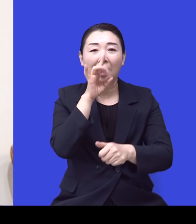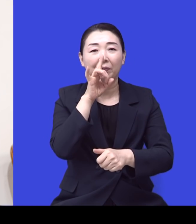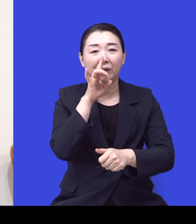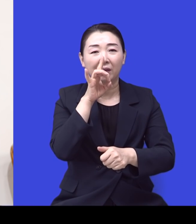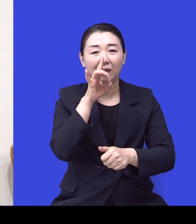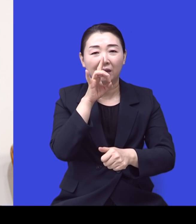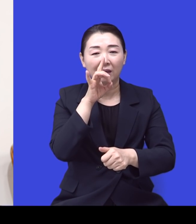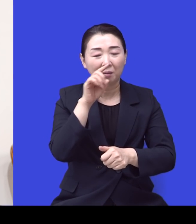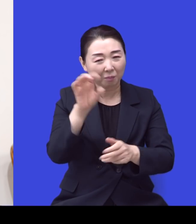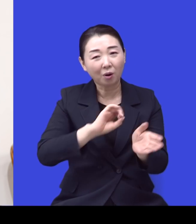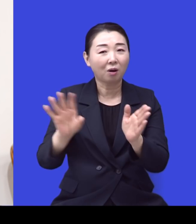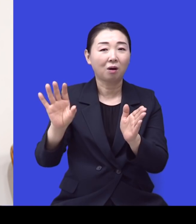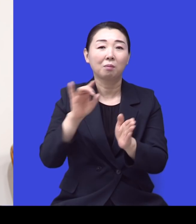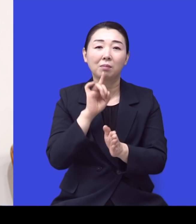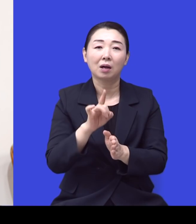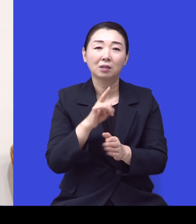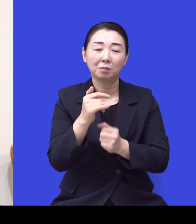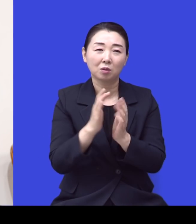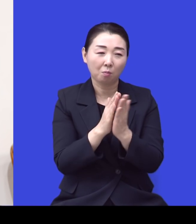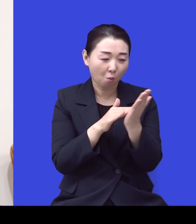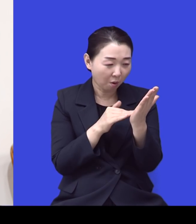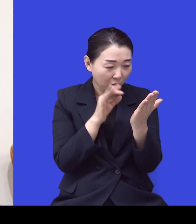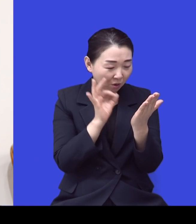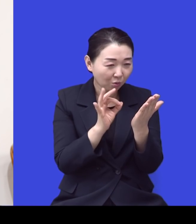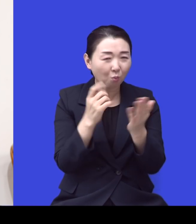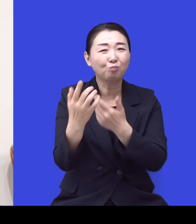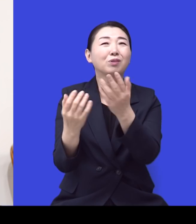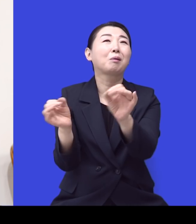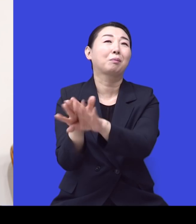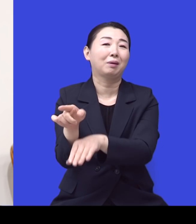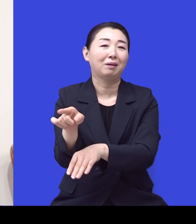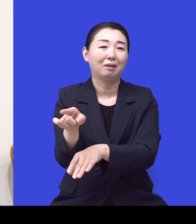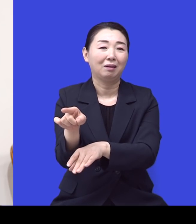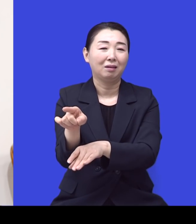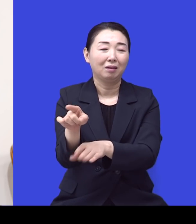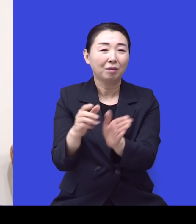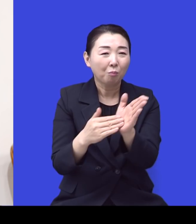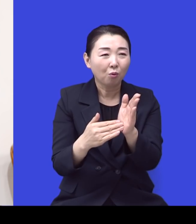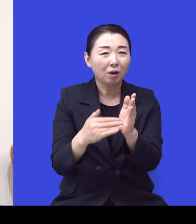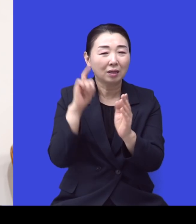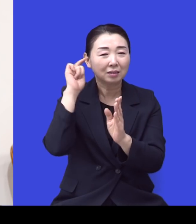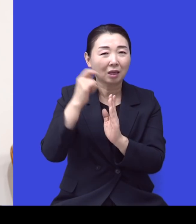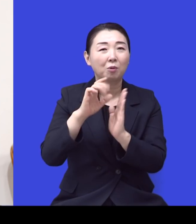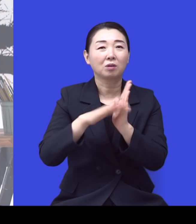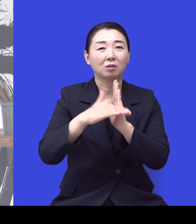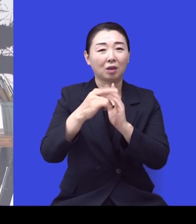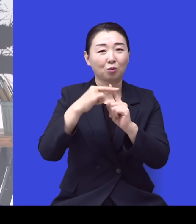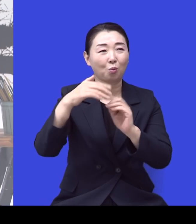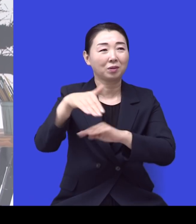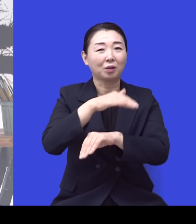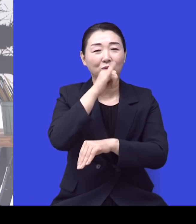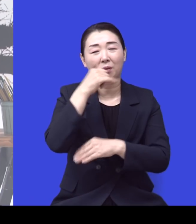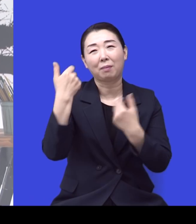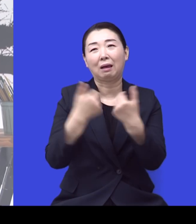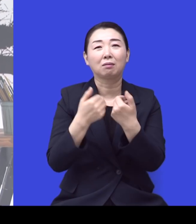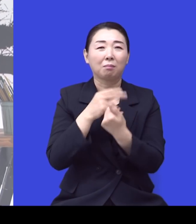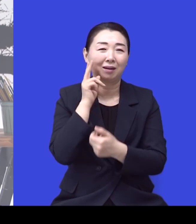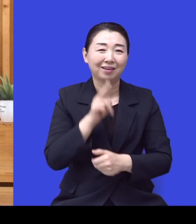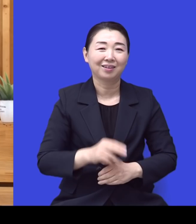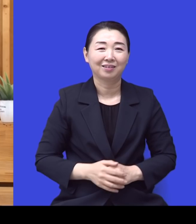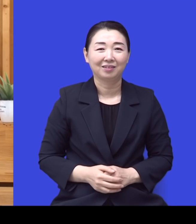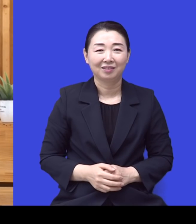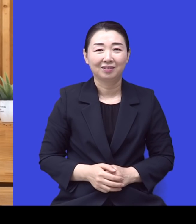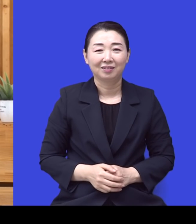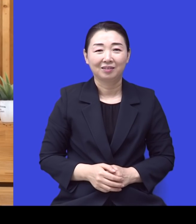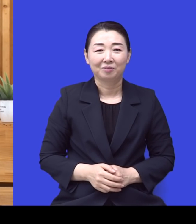몰래 기도하고 그러면서 새벽에 이제 교회 다니고 그래서 굉장히 반대가 심하셨죠. 아유, 어떠세요? 훗날